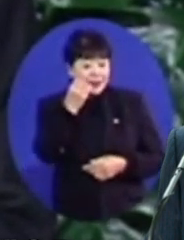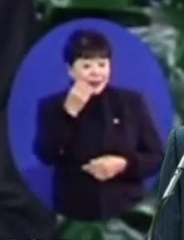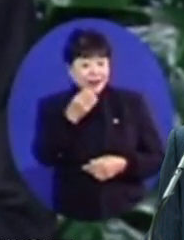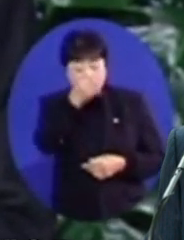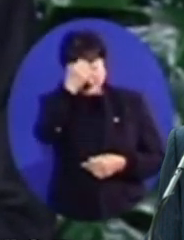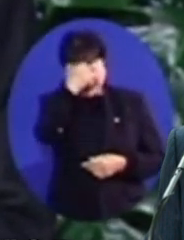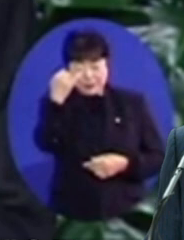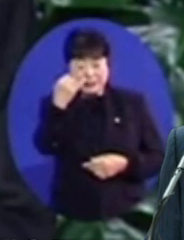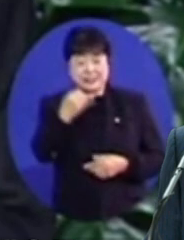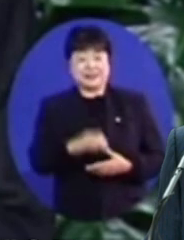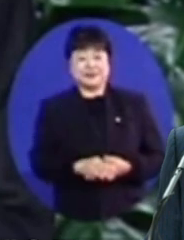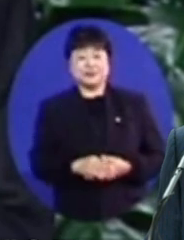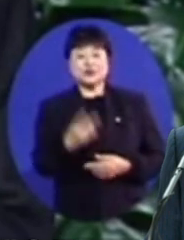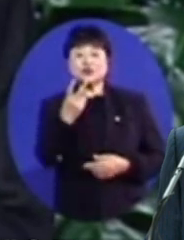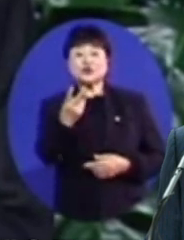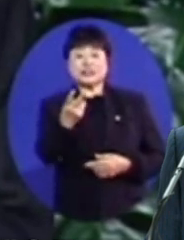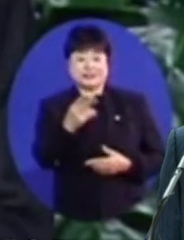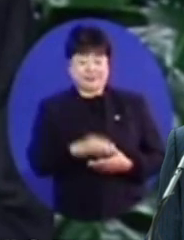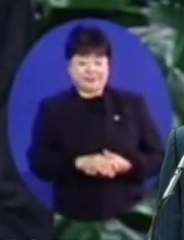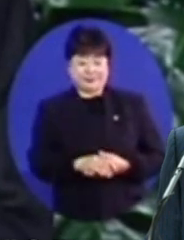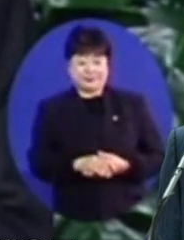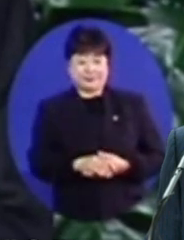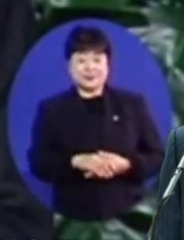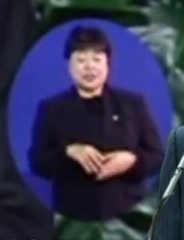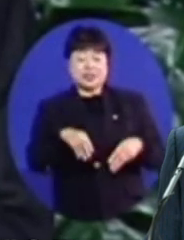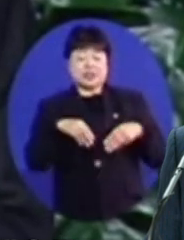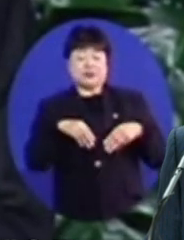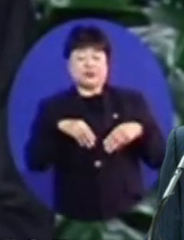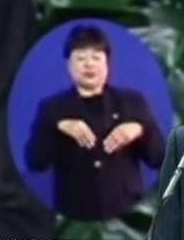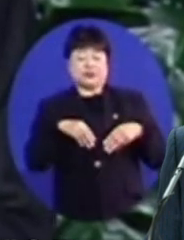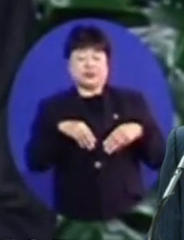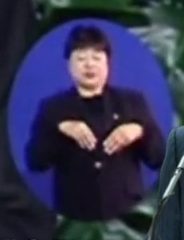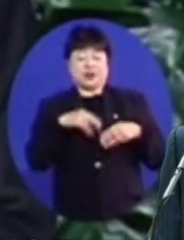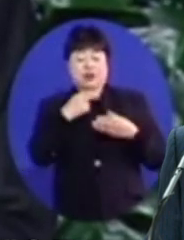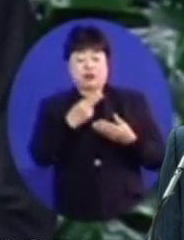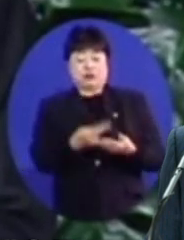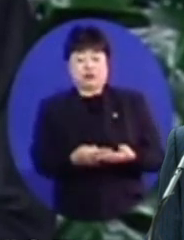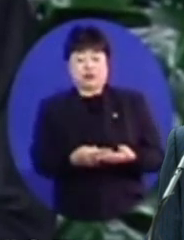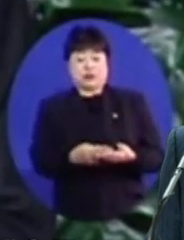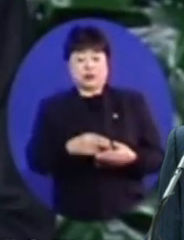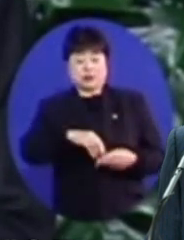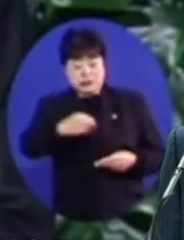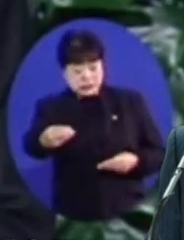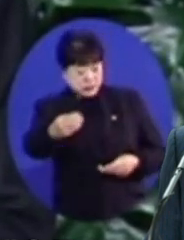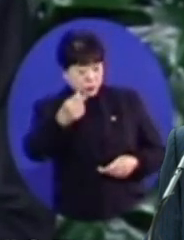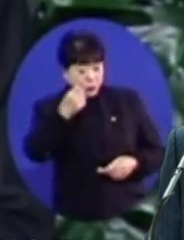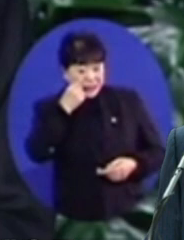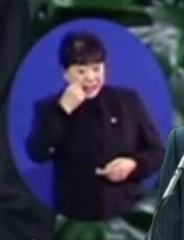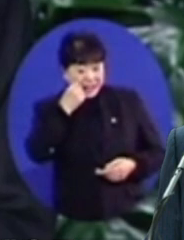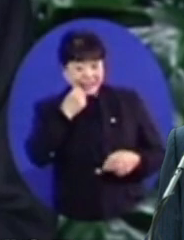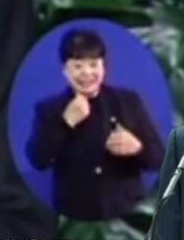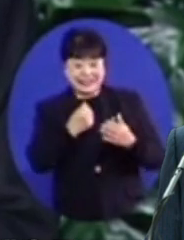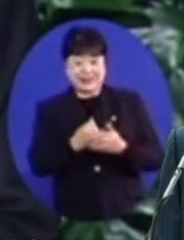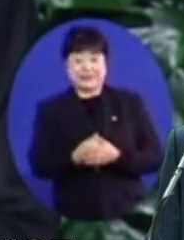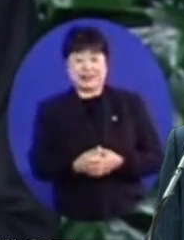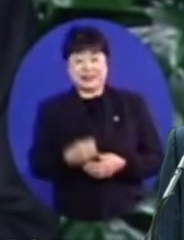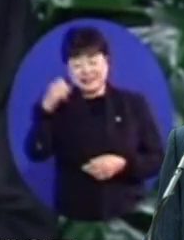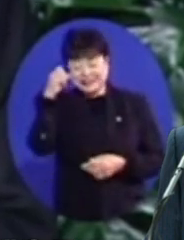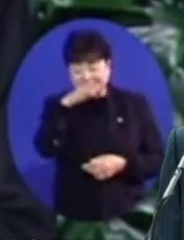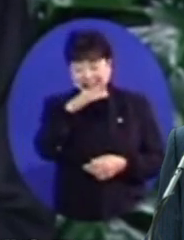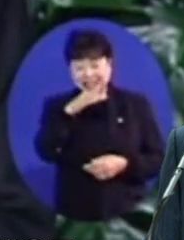할머니 두 분이 주무시는 그 자리를 들칠 수가 없잖아요 그냥